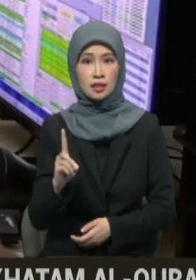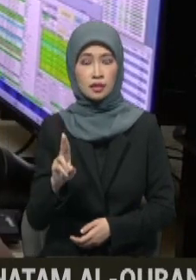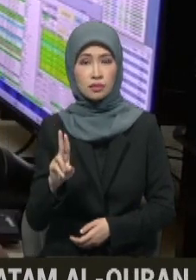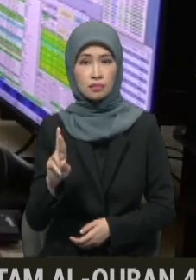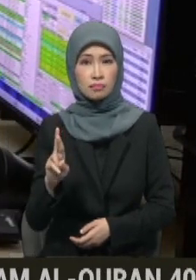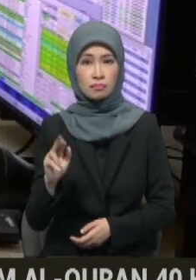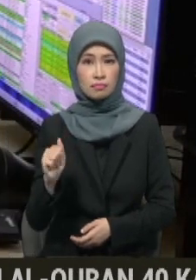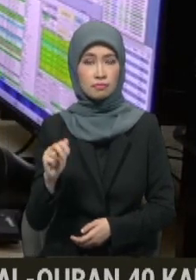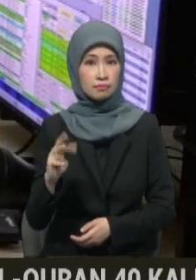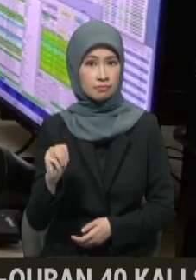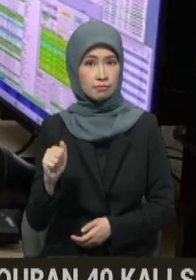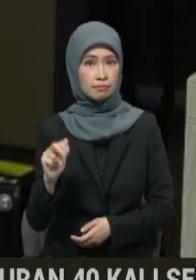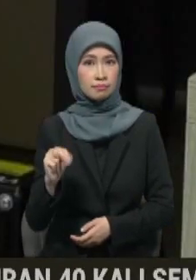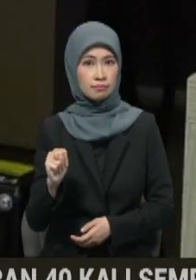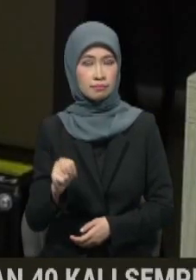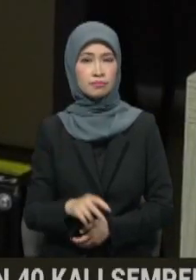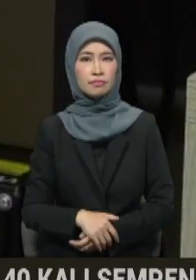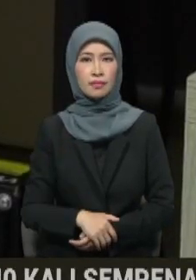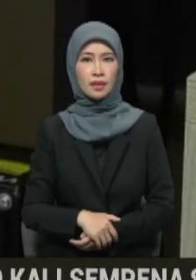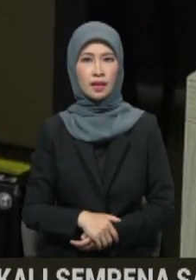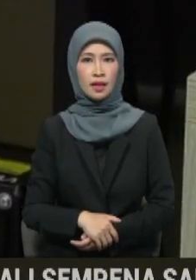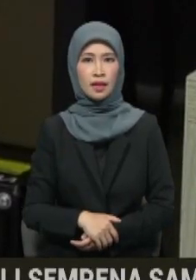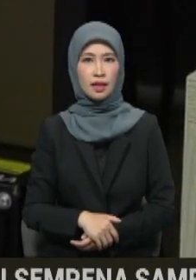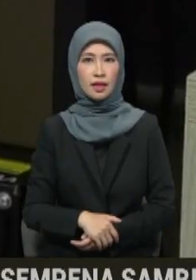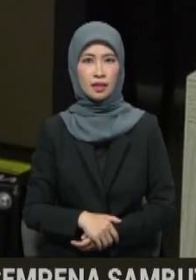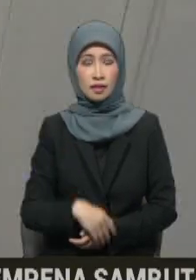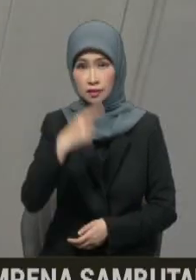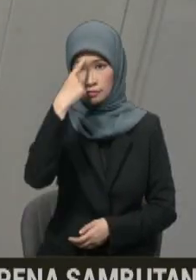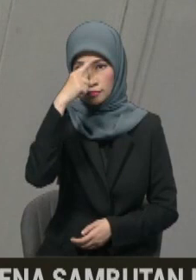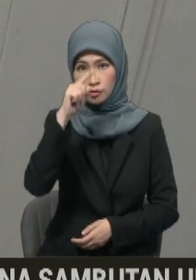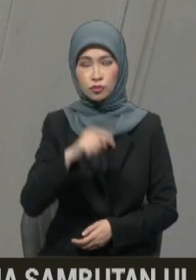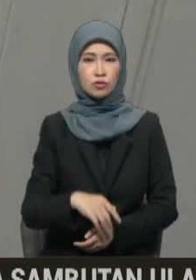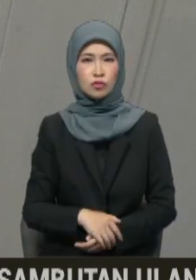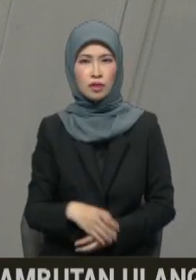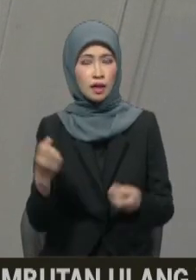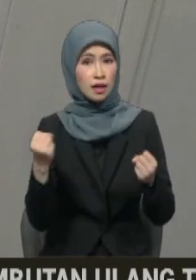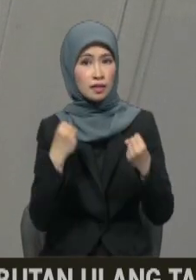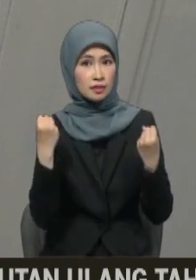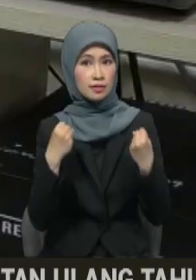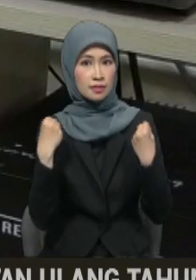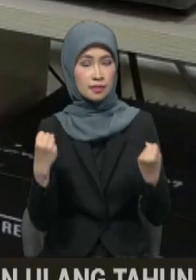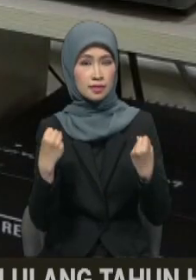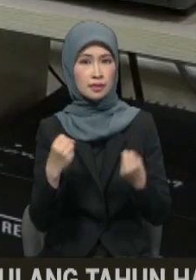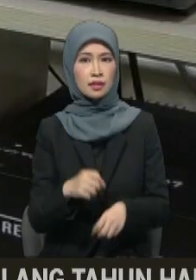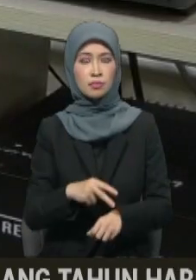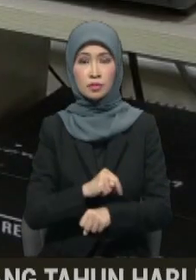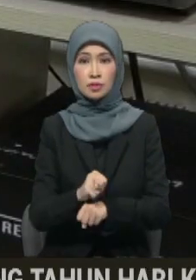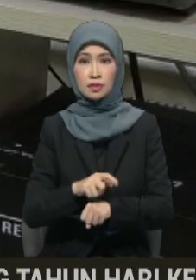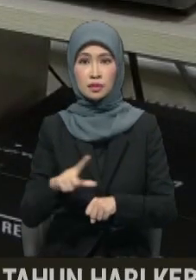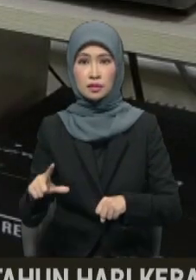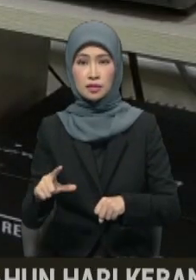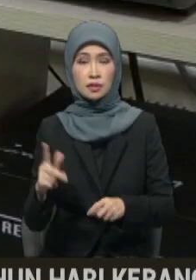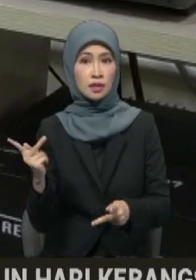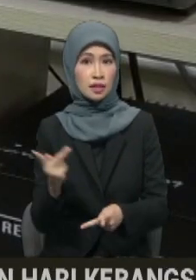pengancuran special event station antara lain bertujuan memberigikan sambutan hari kebangsaan Brunei Darussalam ke-40